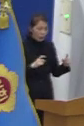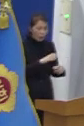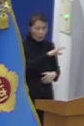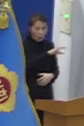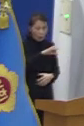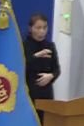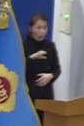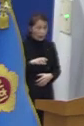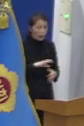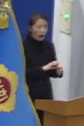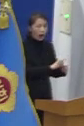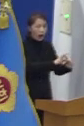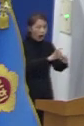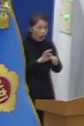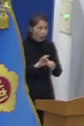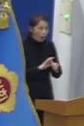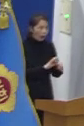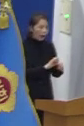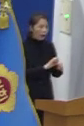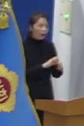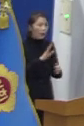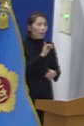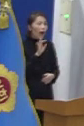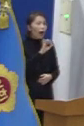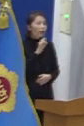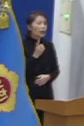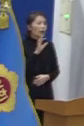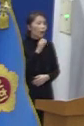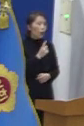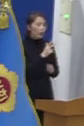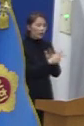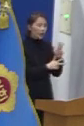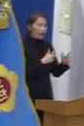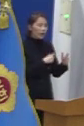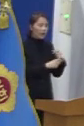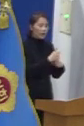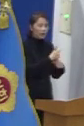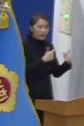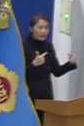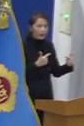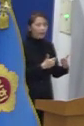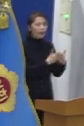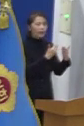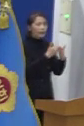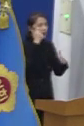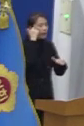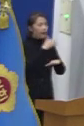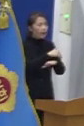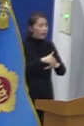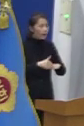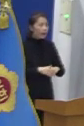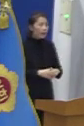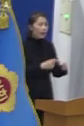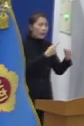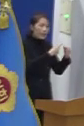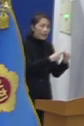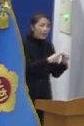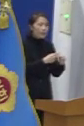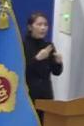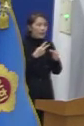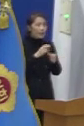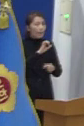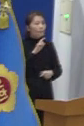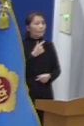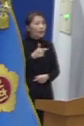거점을 융합하여 바이오 산업의 경쟁력을 극대화하겠습니다. 제1, 제2 판교에